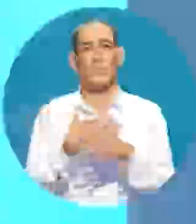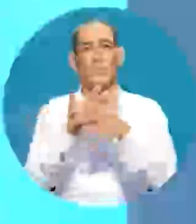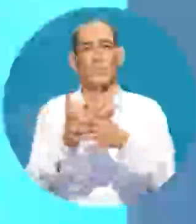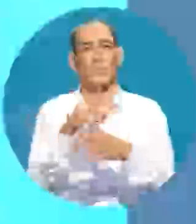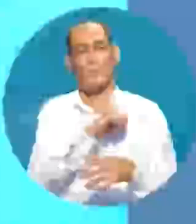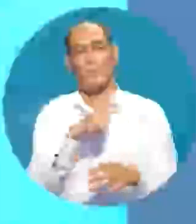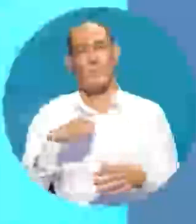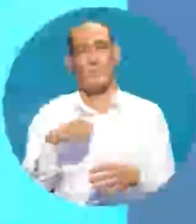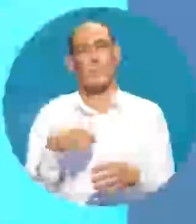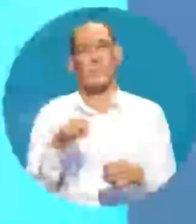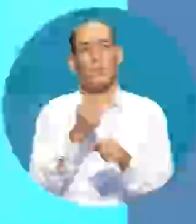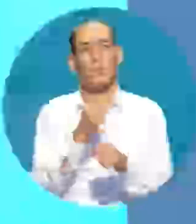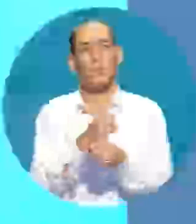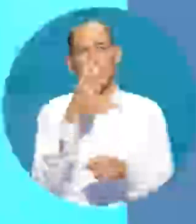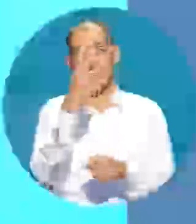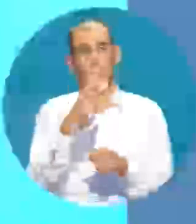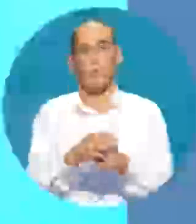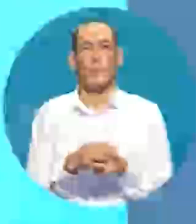Özleriniztem istep körün.